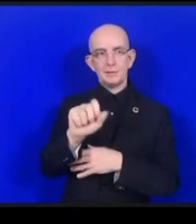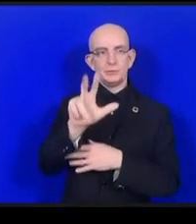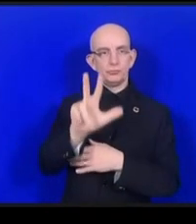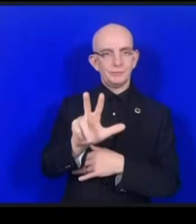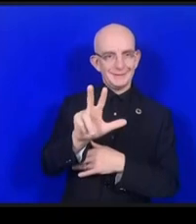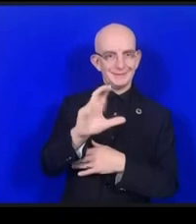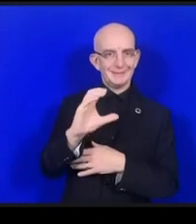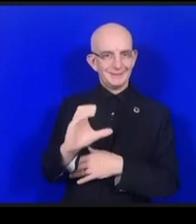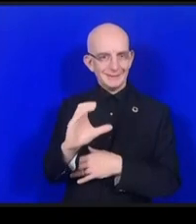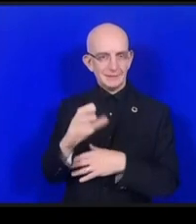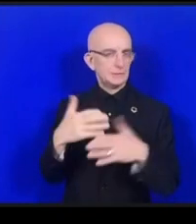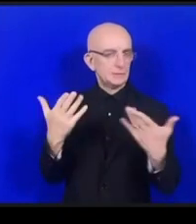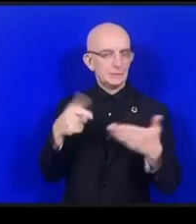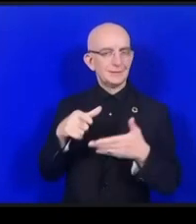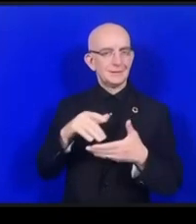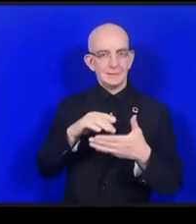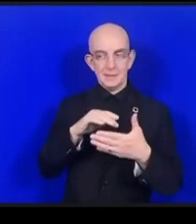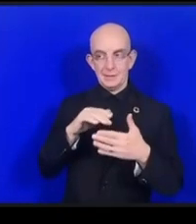политике is